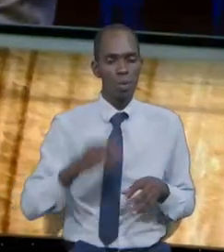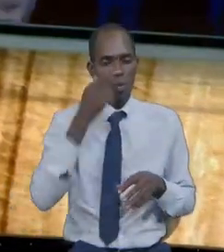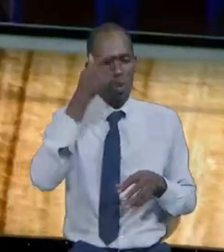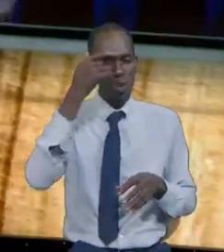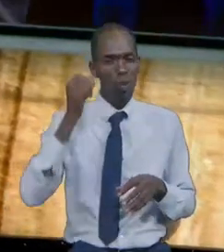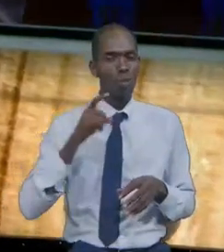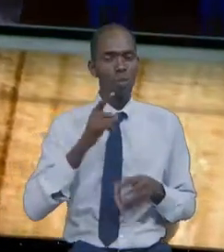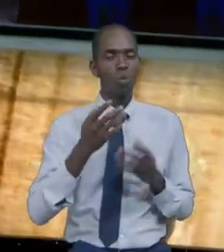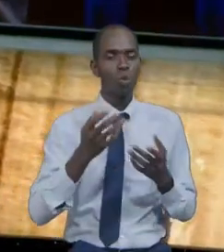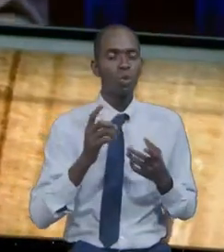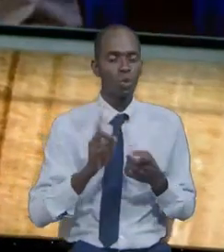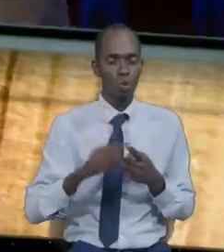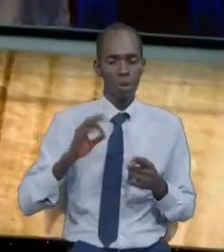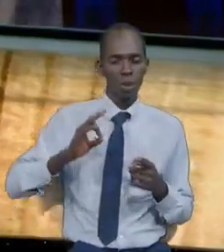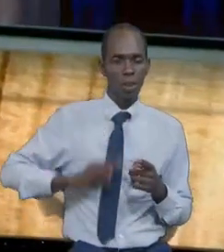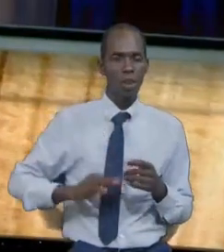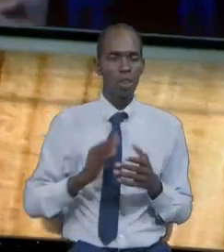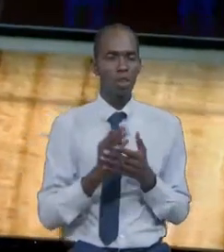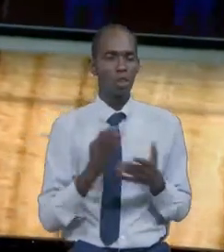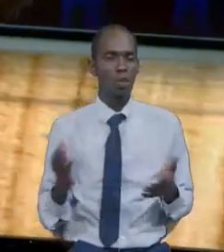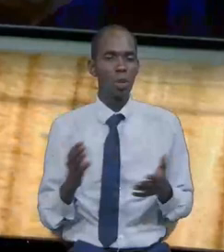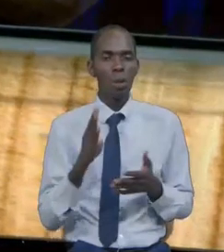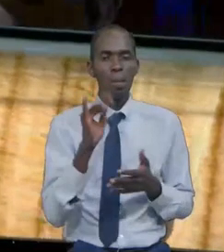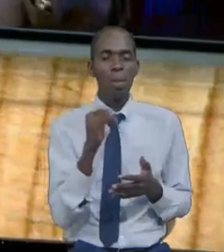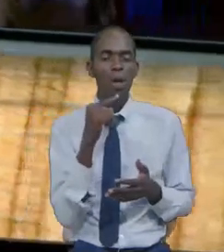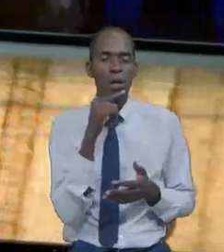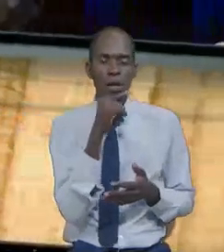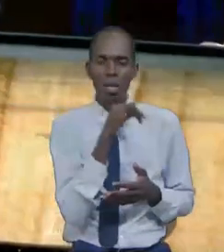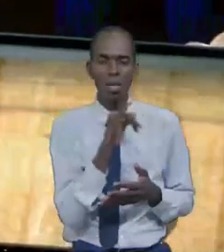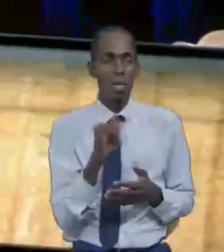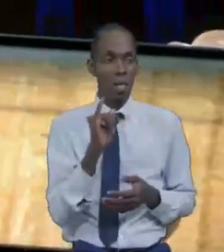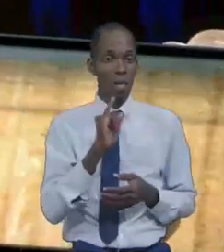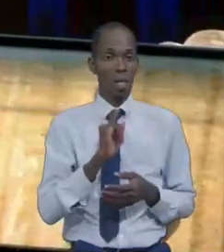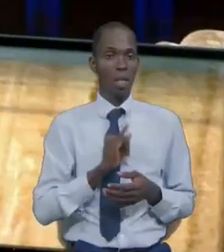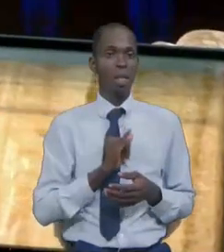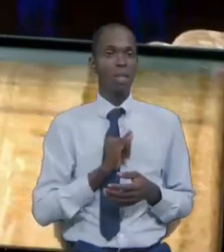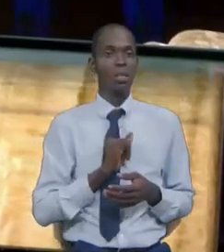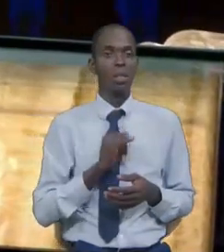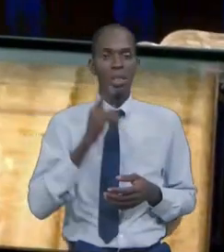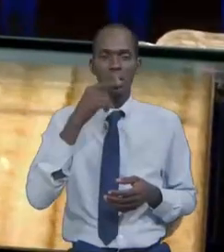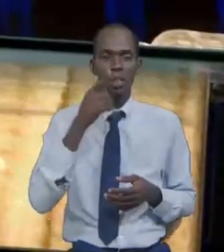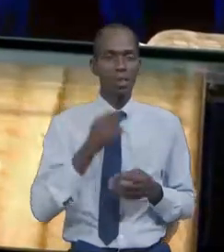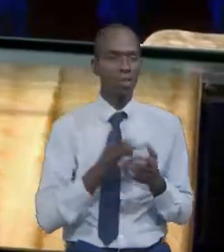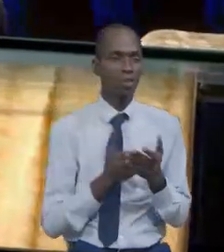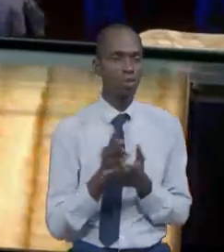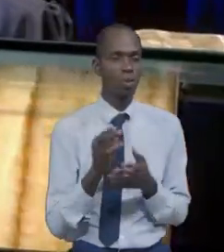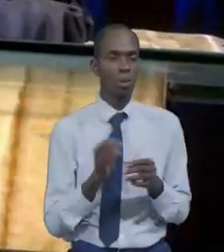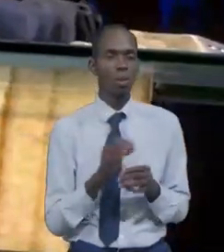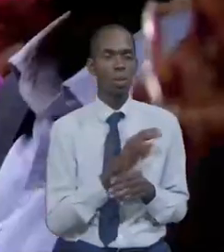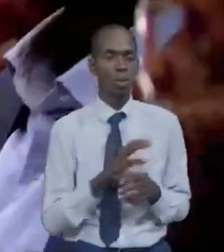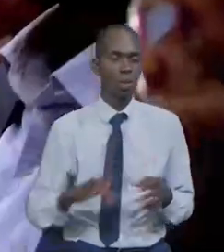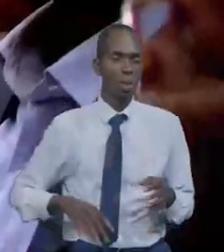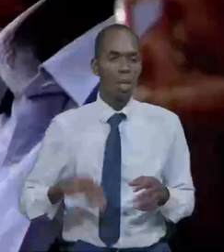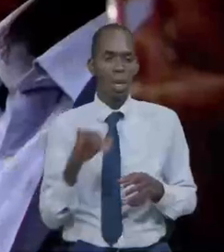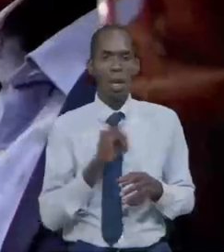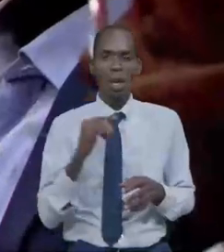veux gagner quelque chose par le mensonge. Je dis la vérité en Christ. Je ne mens